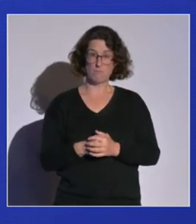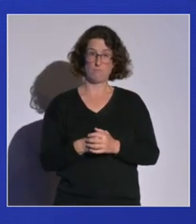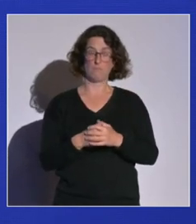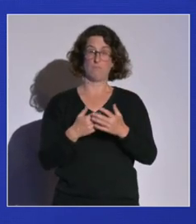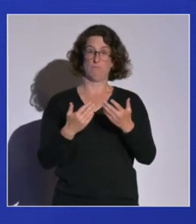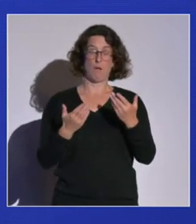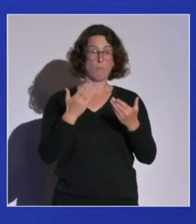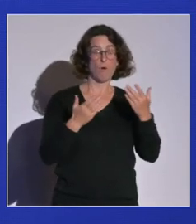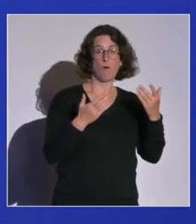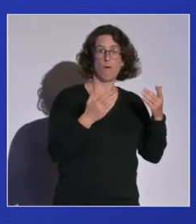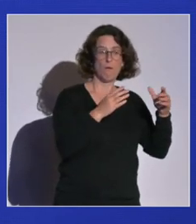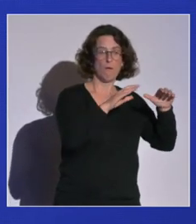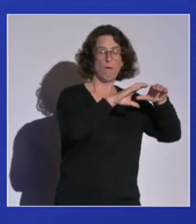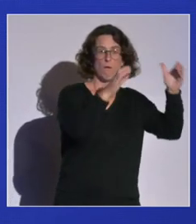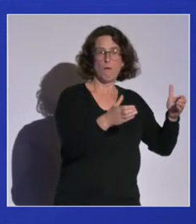Et si vous vous contentez de